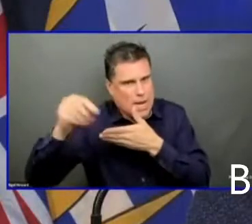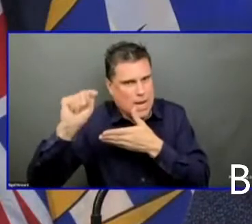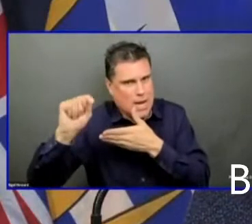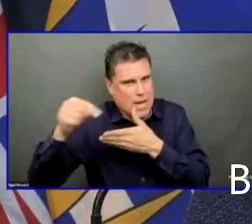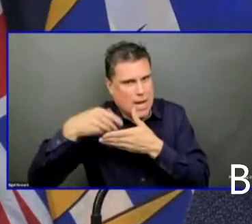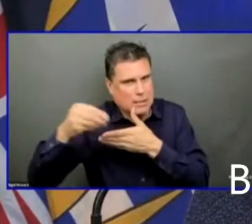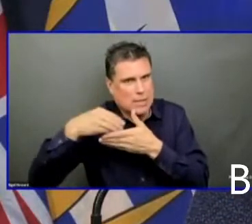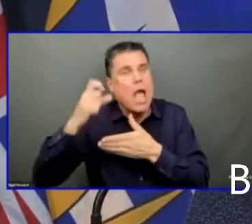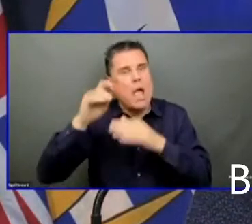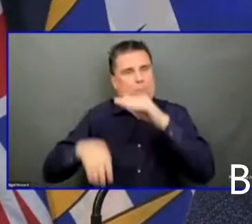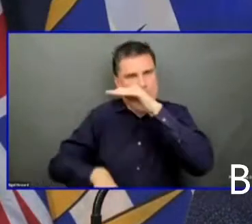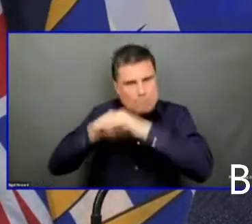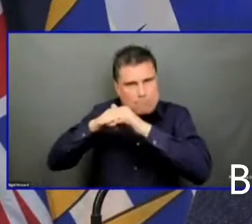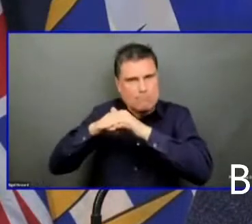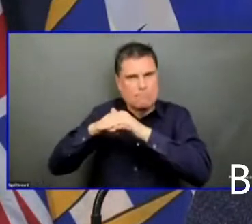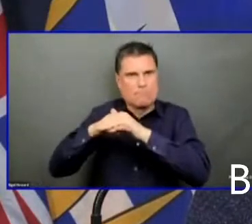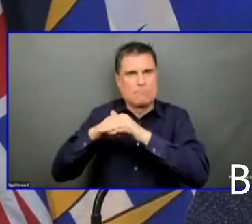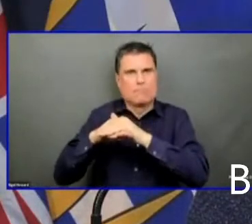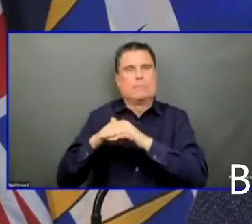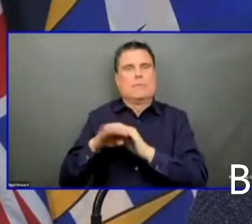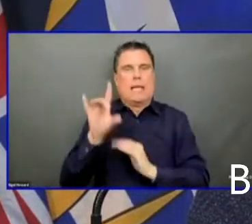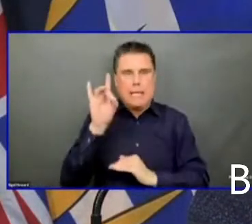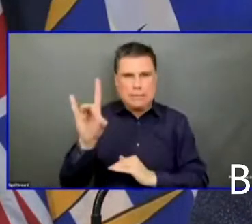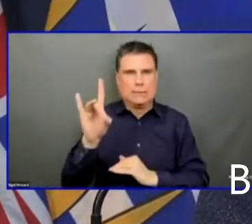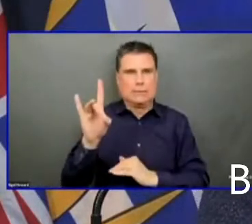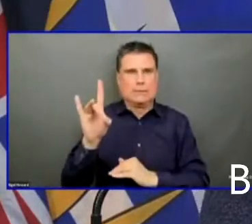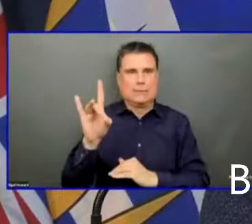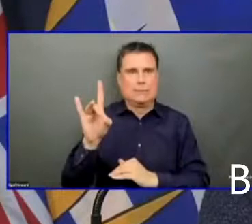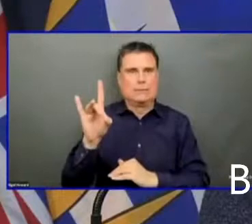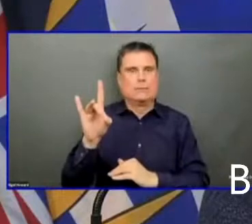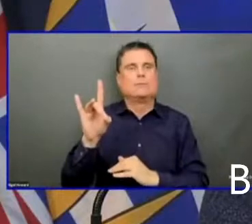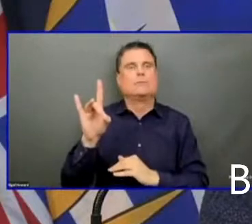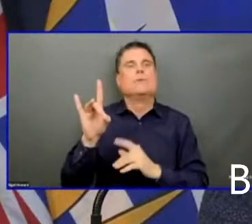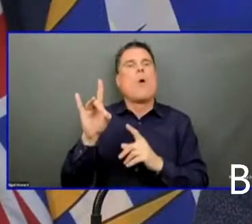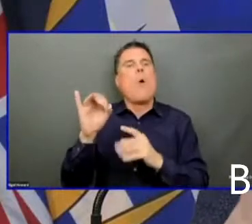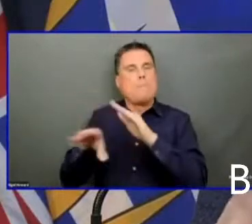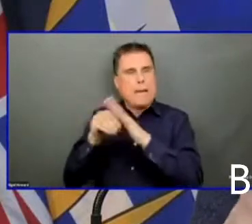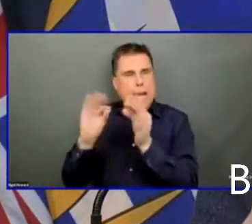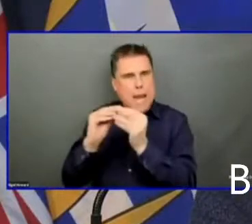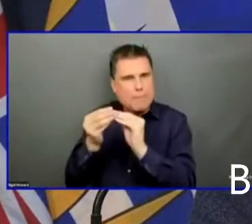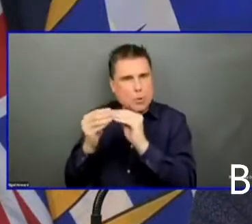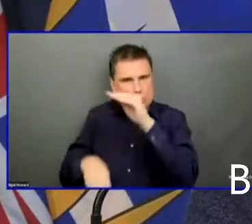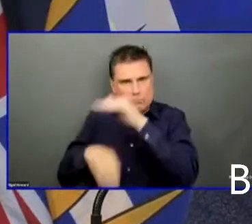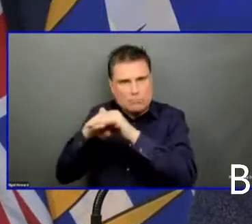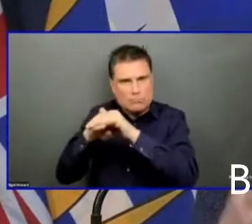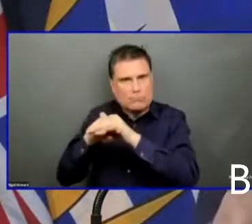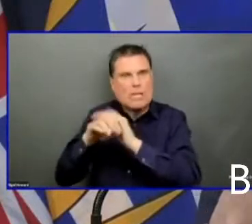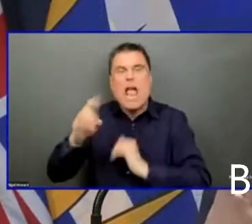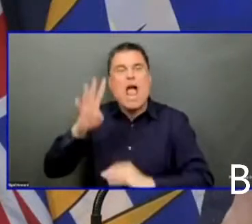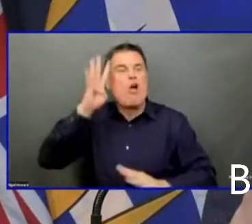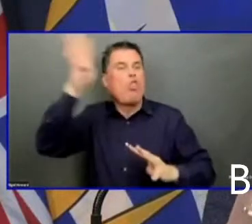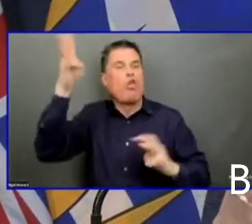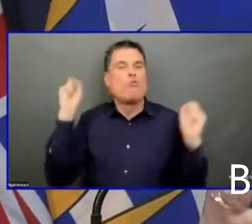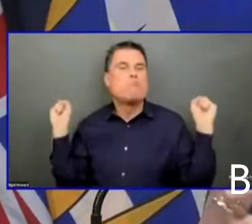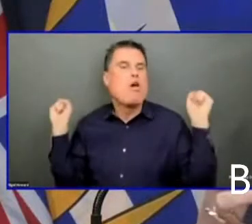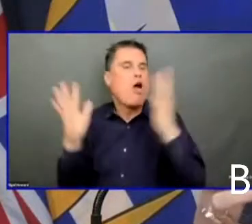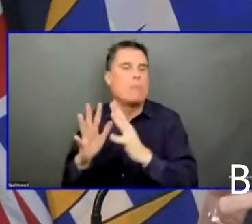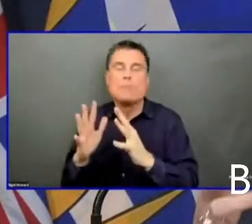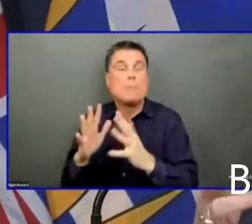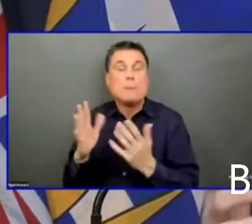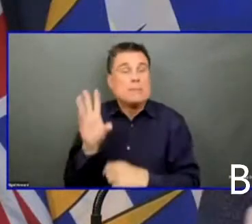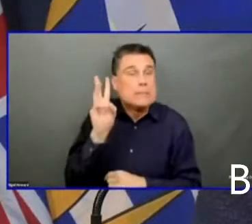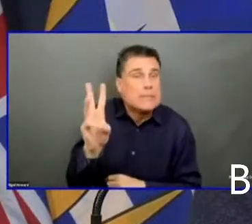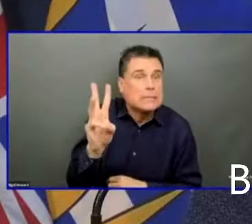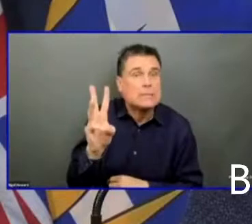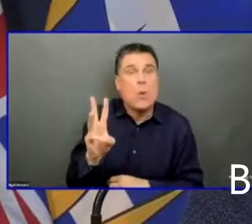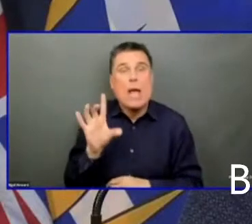we've talked with it. There's nothing scientific about it. 这个没有科学的依据这个是主要是让大家人越少越